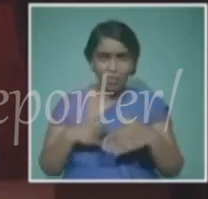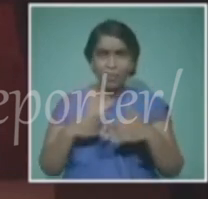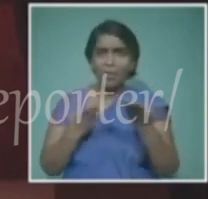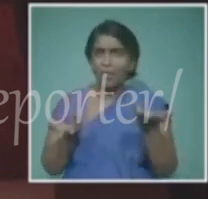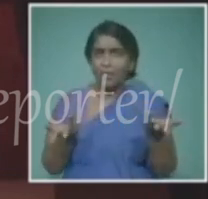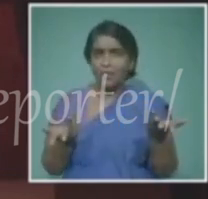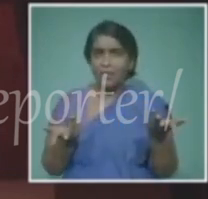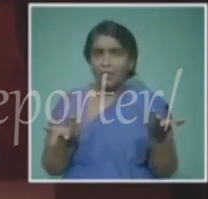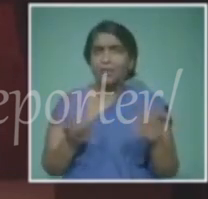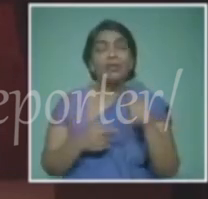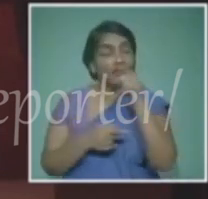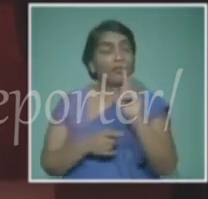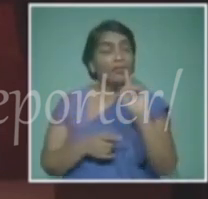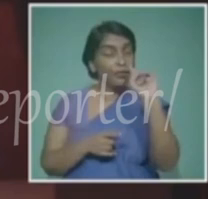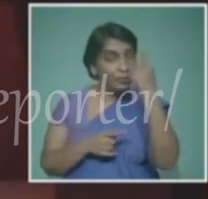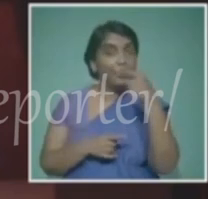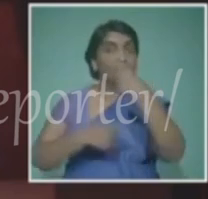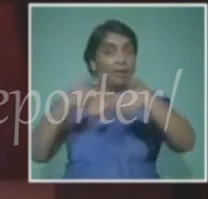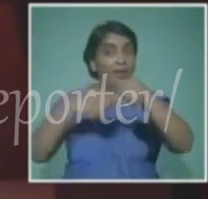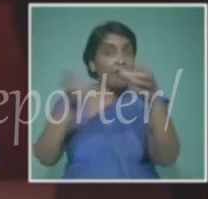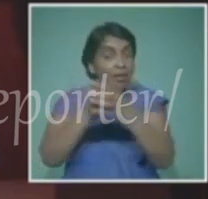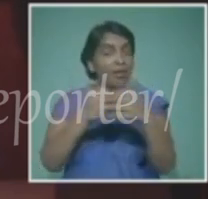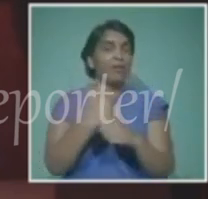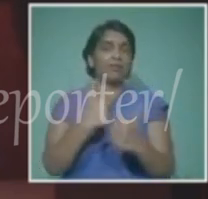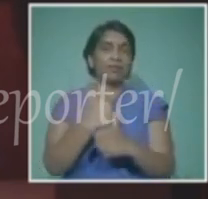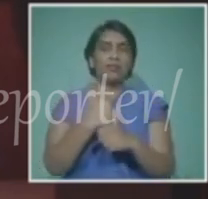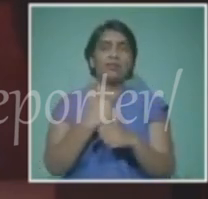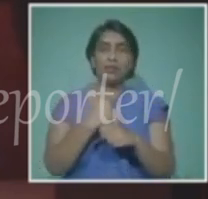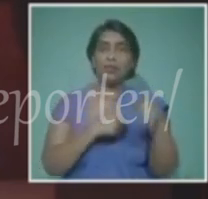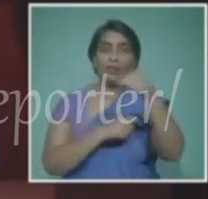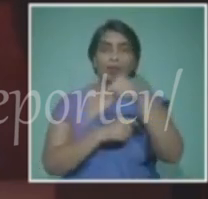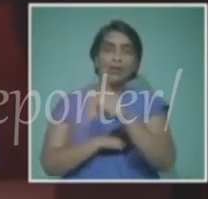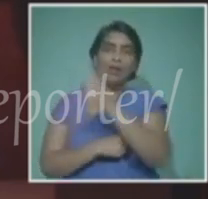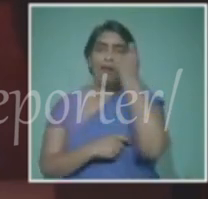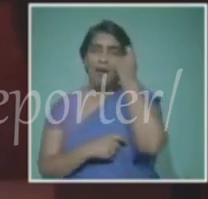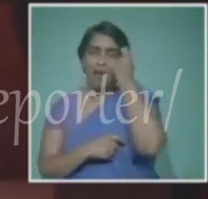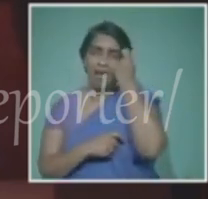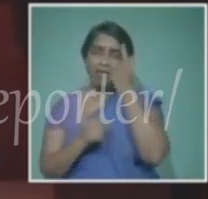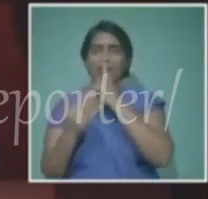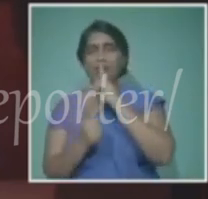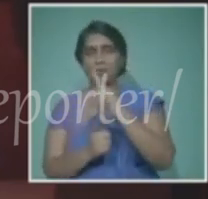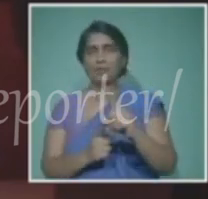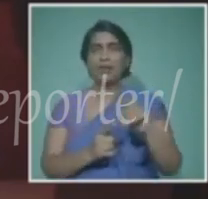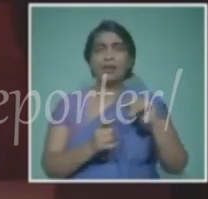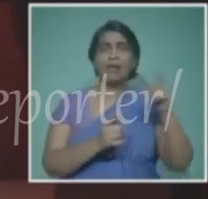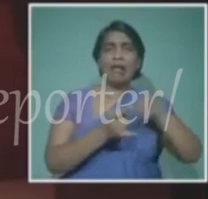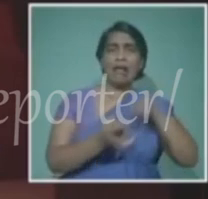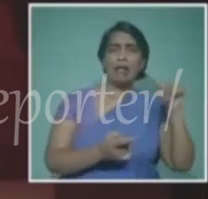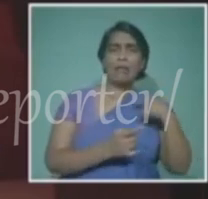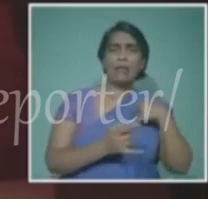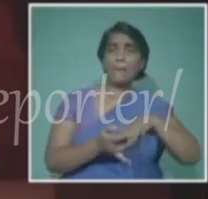කියලා. ඔබතුමන්ලා ඉස්සෙල්ලා ඔබතුමන්ලාගේ මේ ගෲප් එක හදාගන්න. ඔබතුමා එක දෙයක් කියන්නේයි, සාගරකාරී